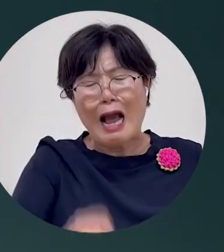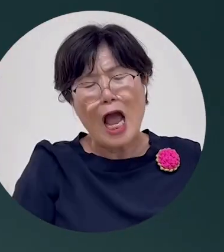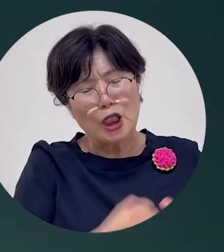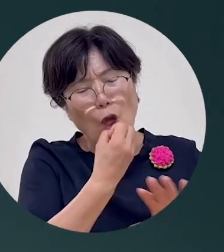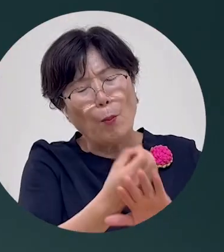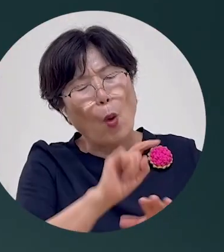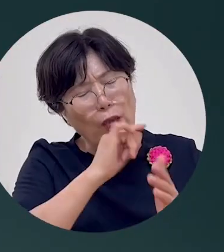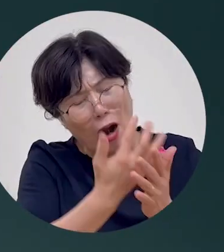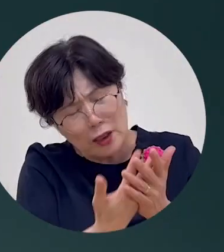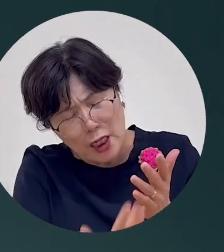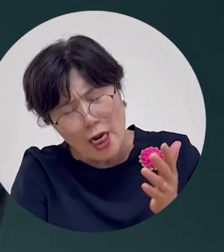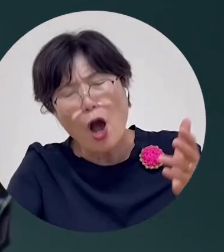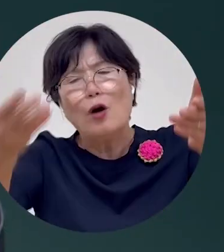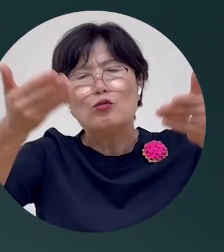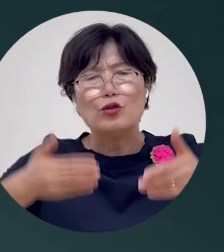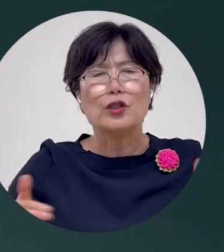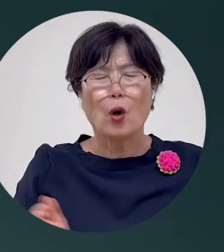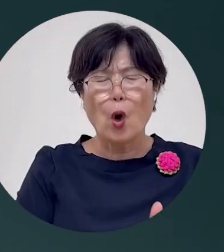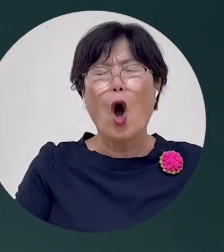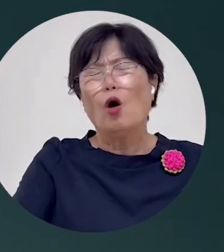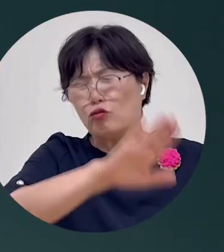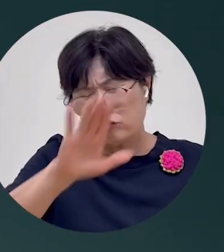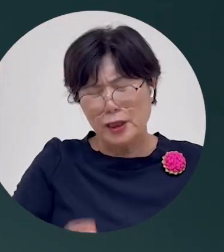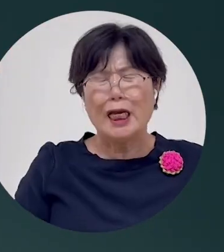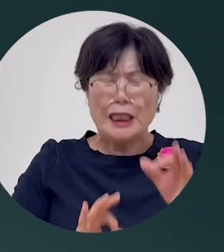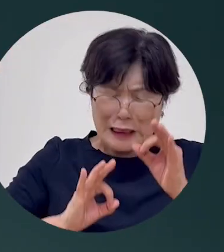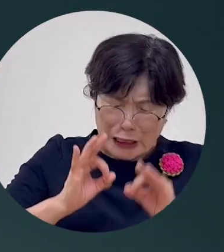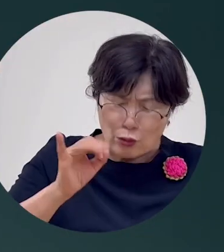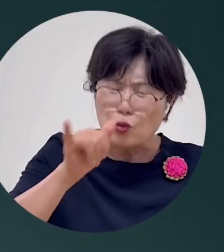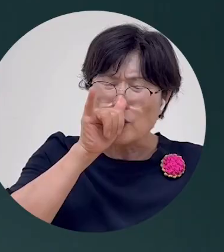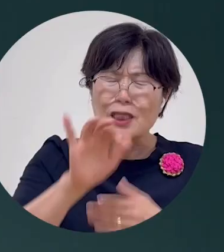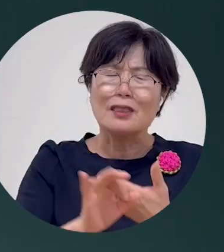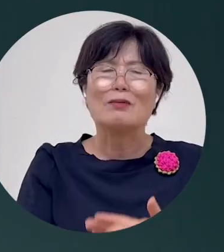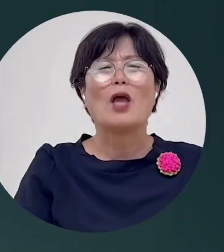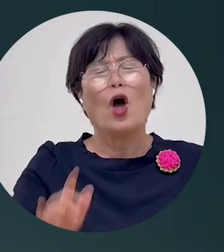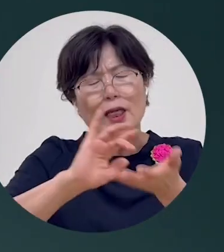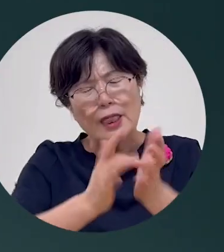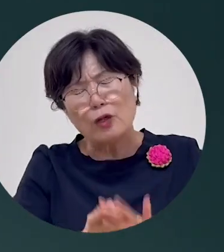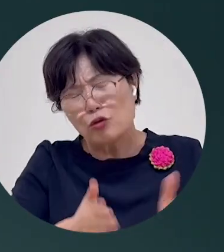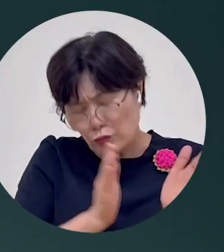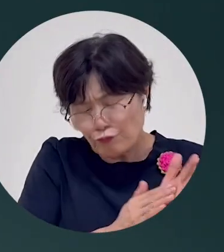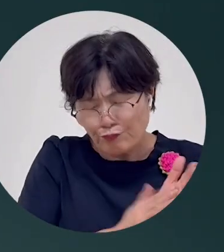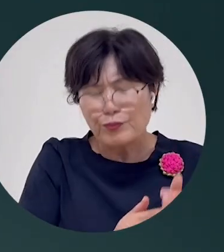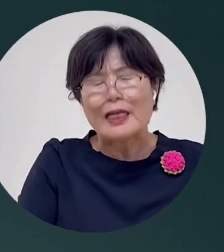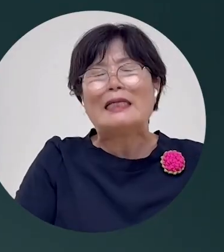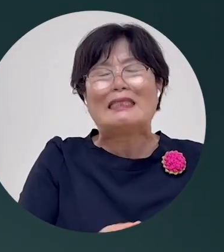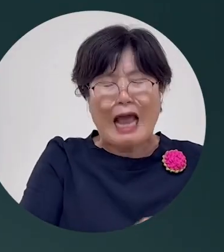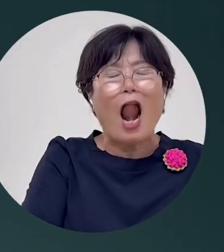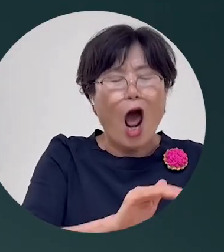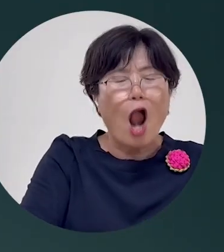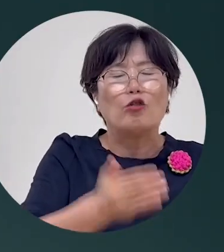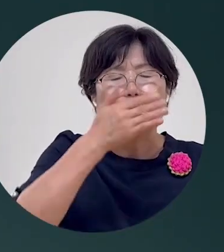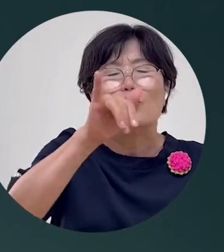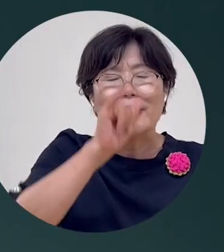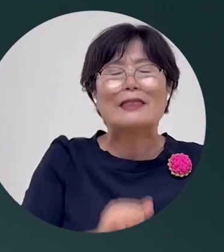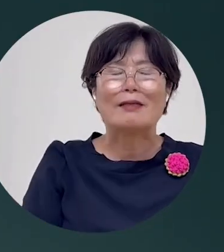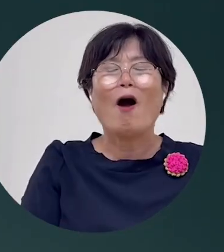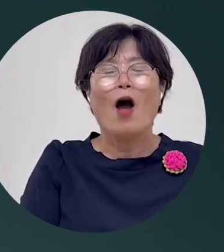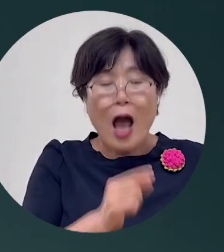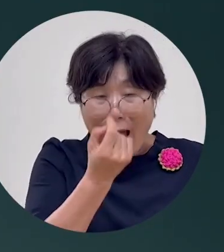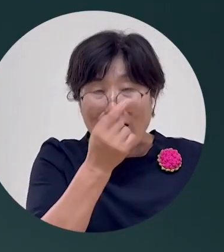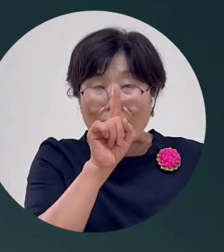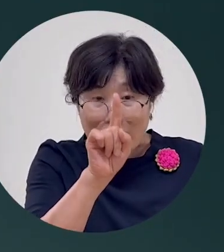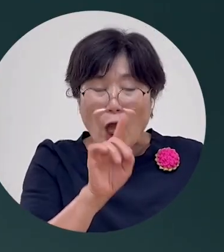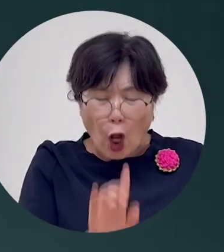흘려주셨고요, 우리가 미숙하고 실수해도 잘했다고 박수를 치면서 여러분 지금 우리가 한 걸음 한